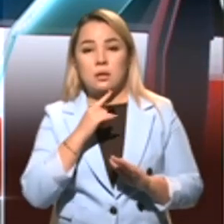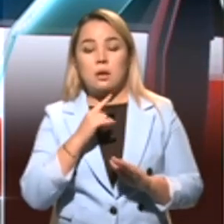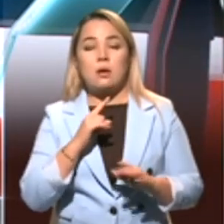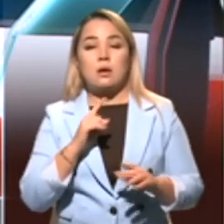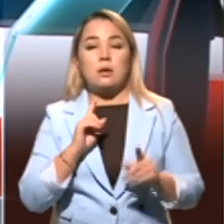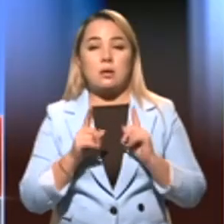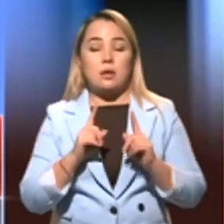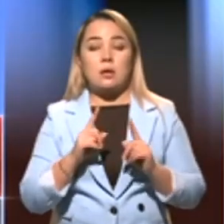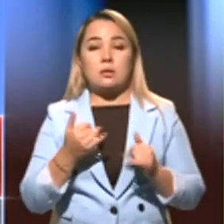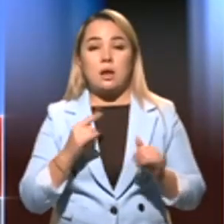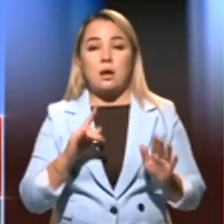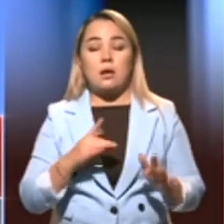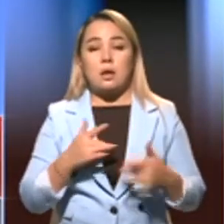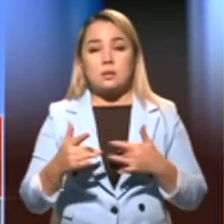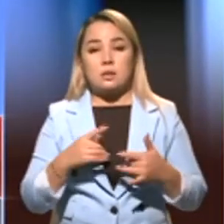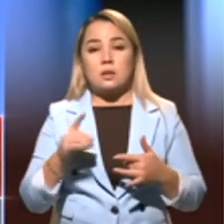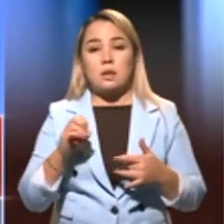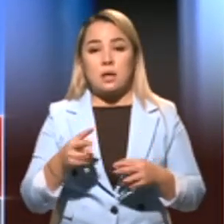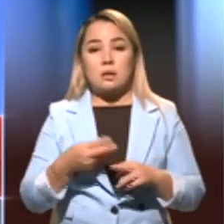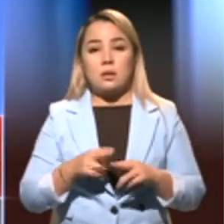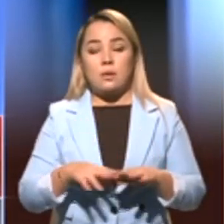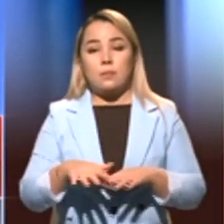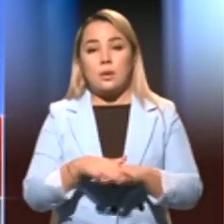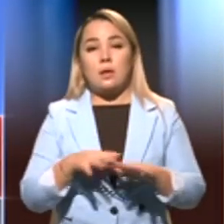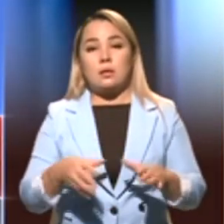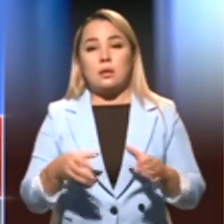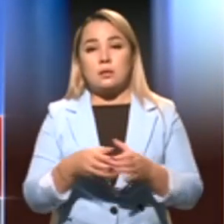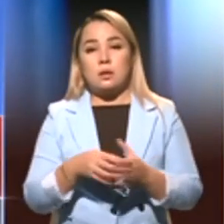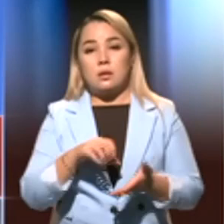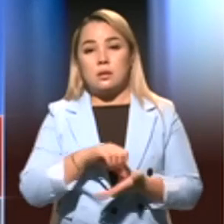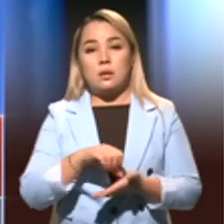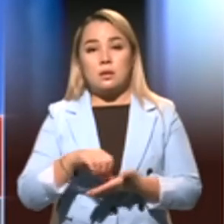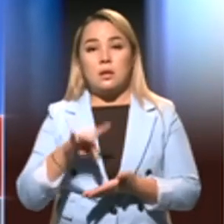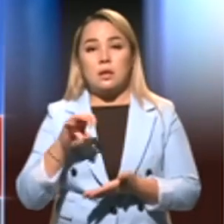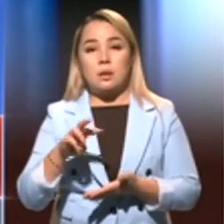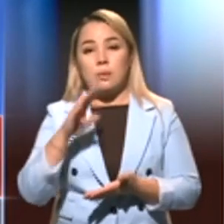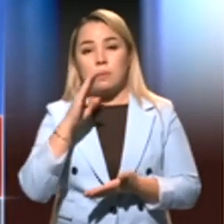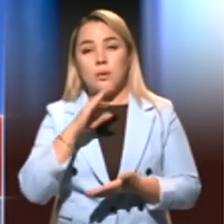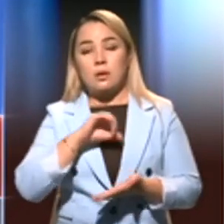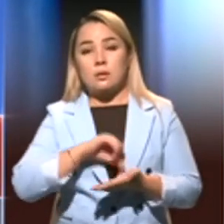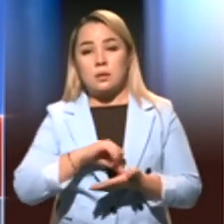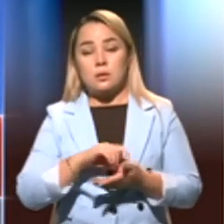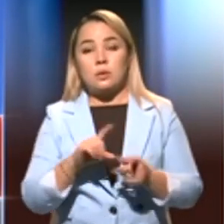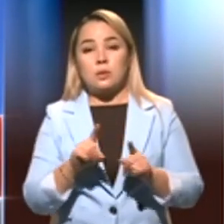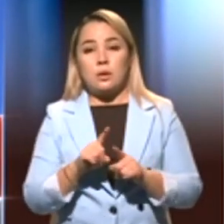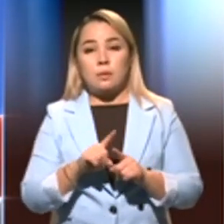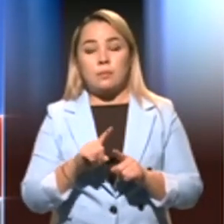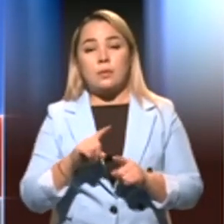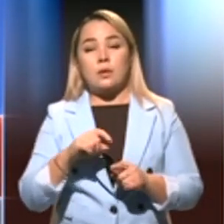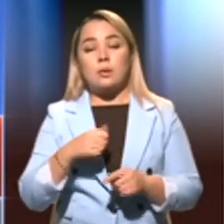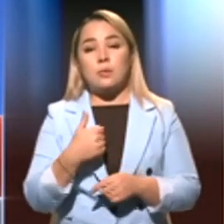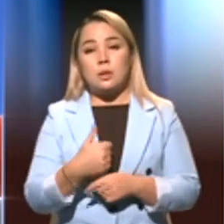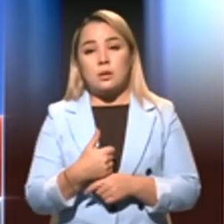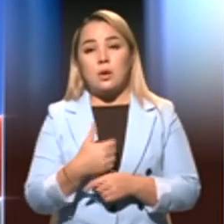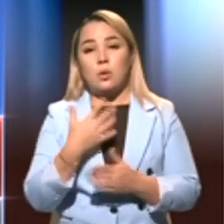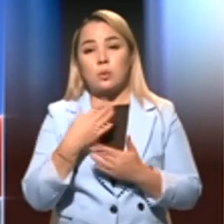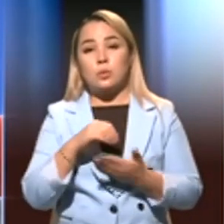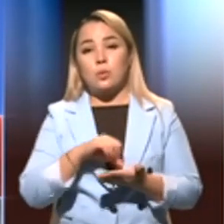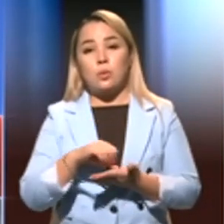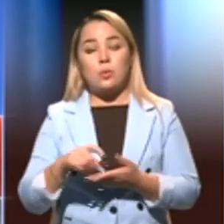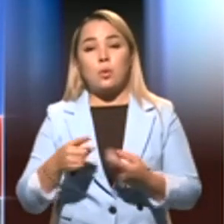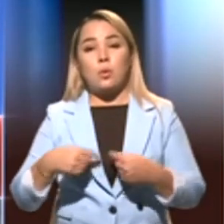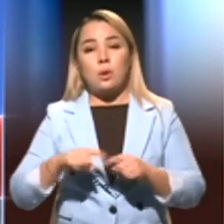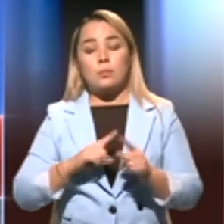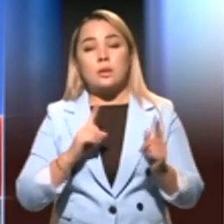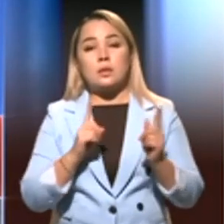залында формал спич деп аталады. Рим папасы Францисктің билік өкілдерімен, қоғаммен